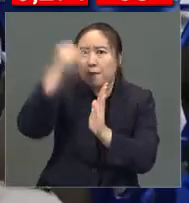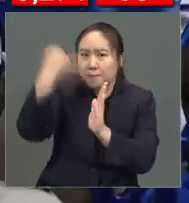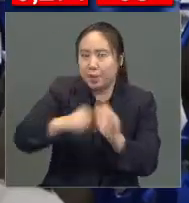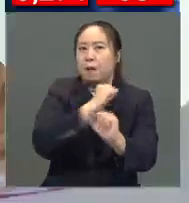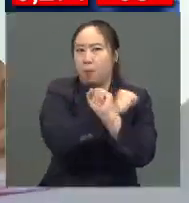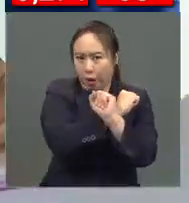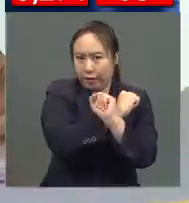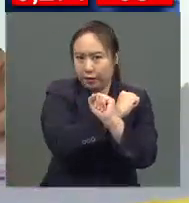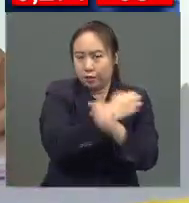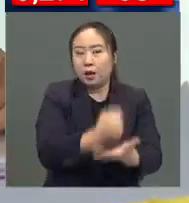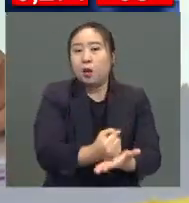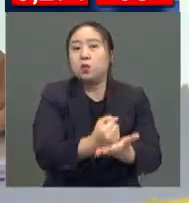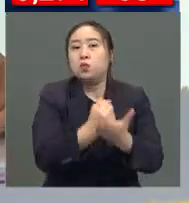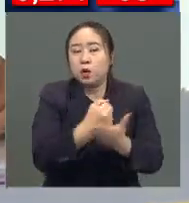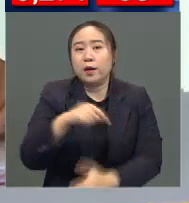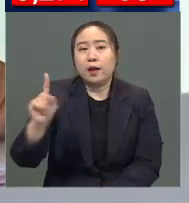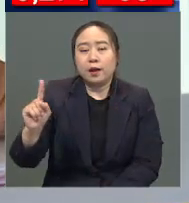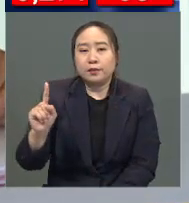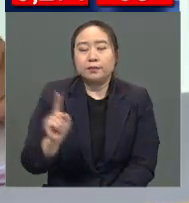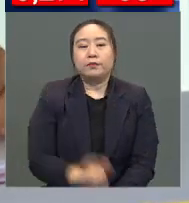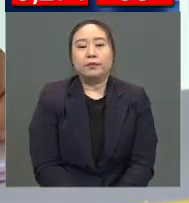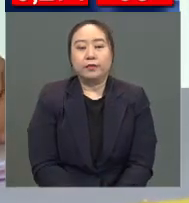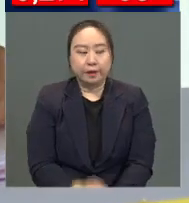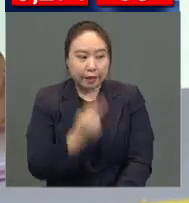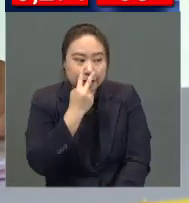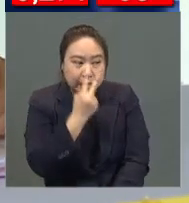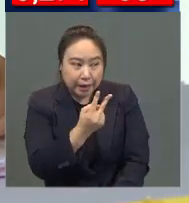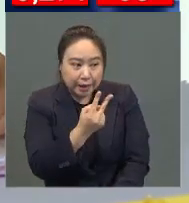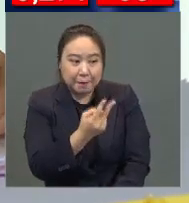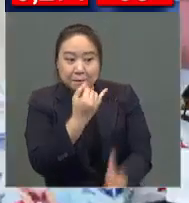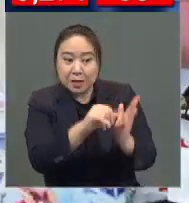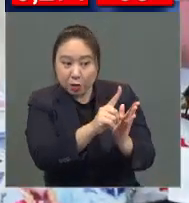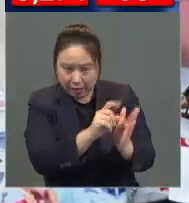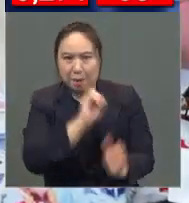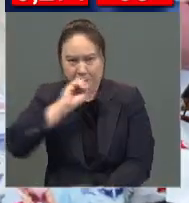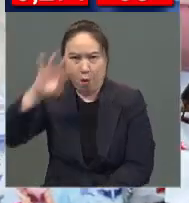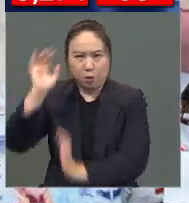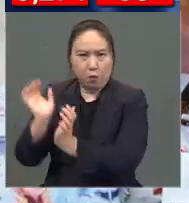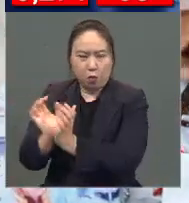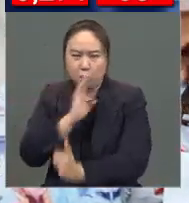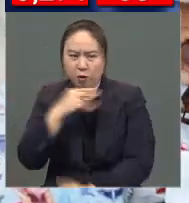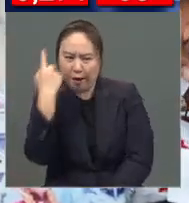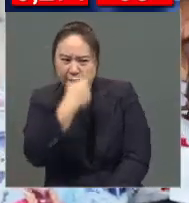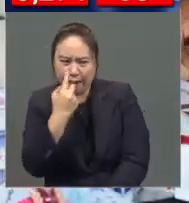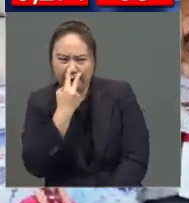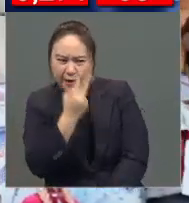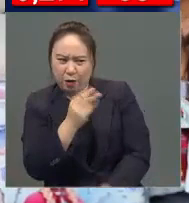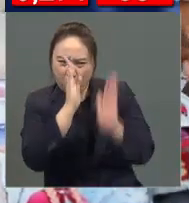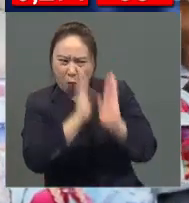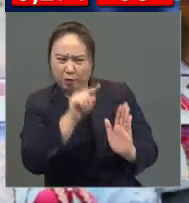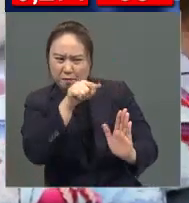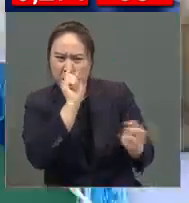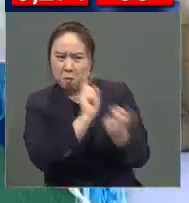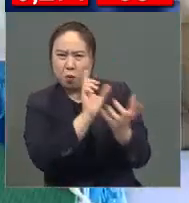ายและช่วยกันเป็นแจ้งเบาะแสให้กับเจ้าหน้าที่นะคะหากผู้ใดพบเห็นบุคคลแปลกหน้